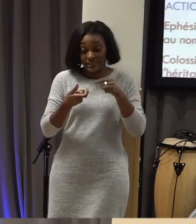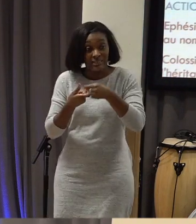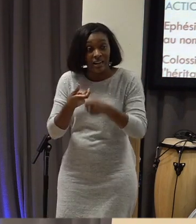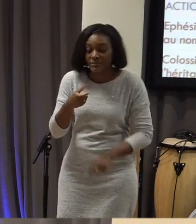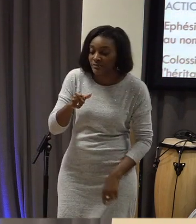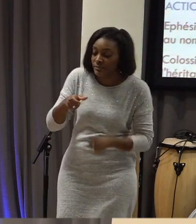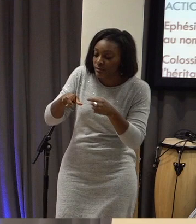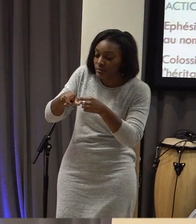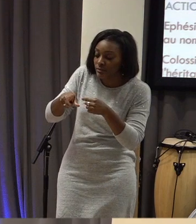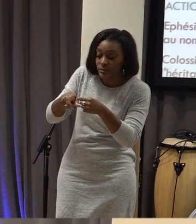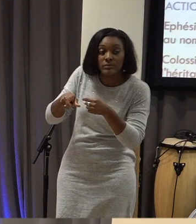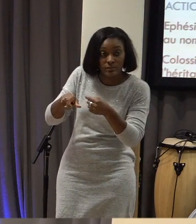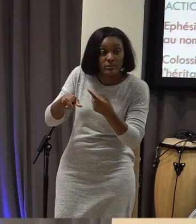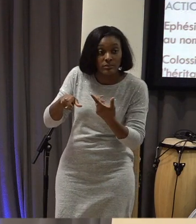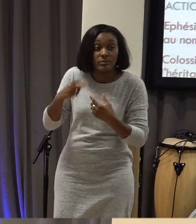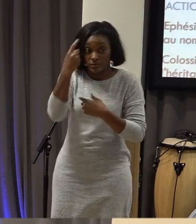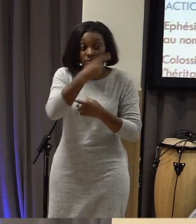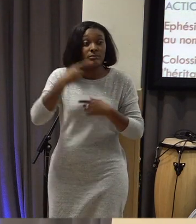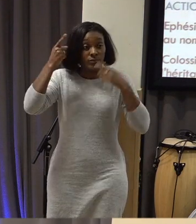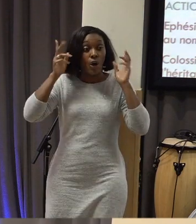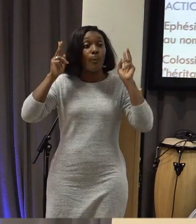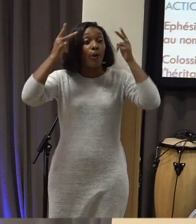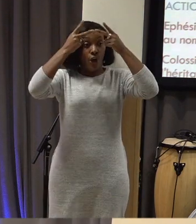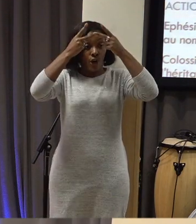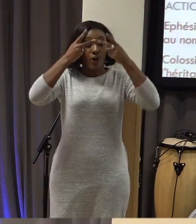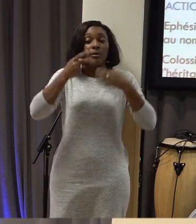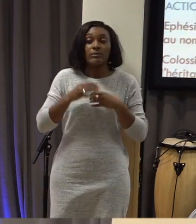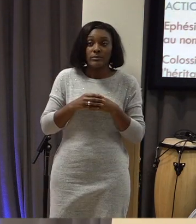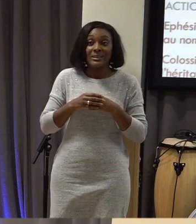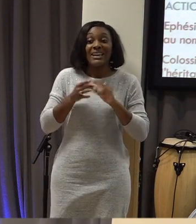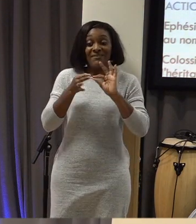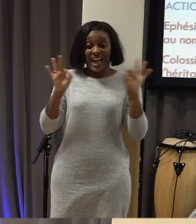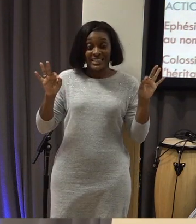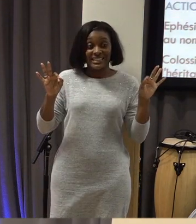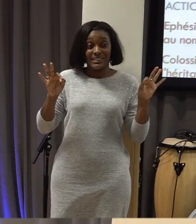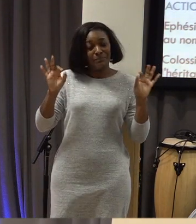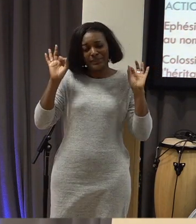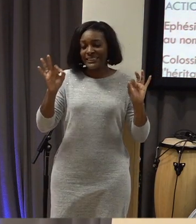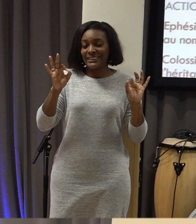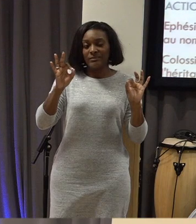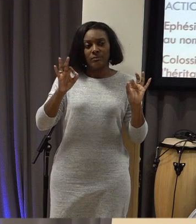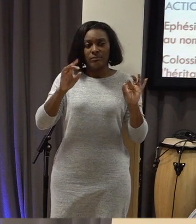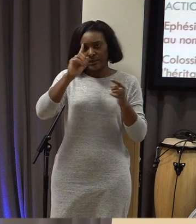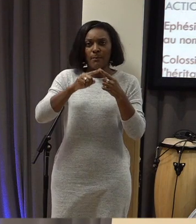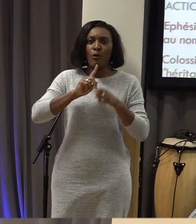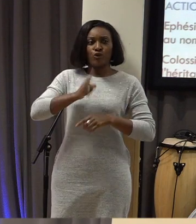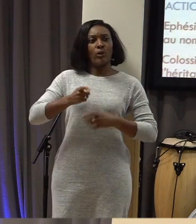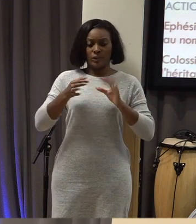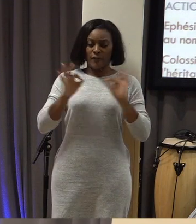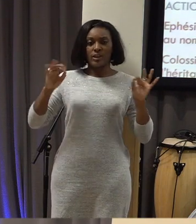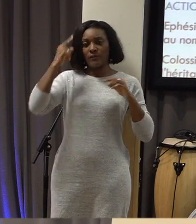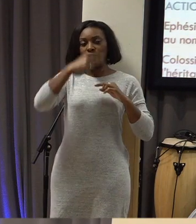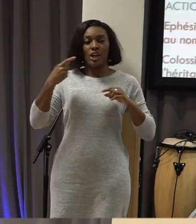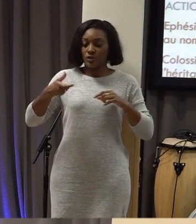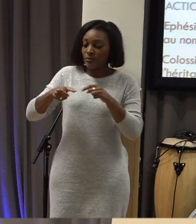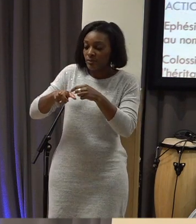L'effigie, c'est l'image de la tête de l'empereur actuel marquant clairement son autorité et sa domination. Vraisemblablement,